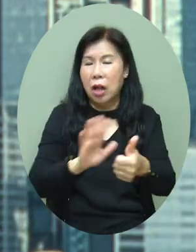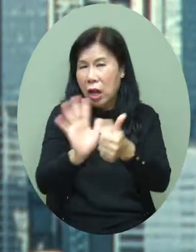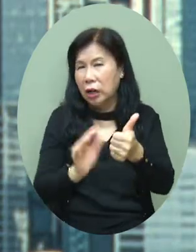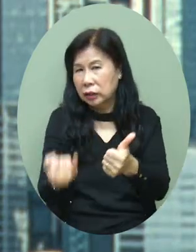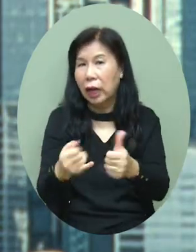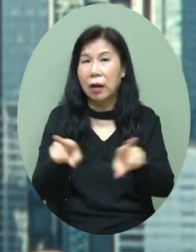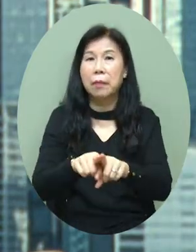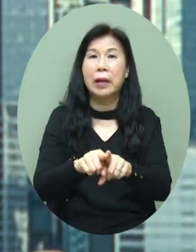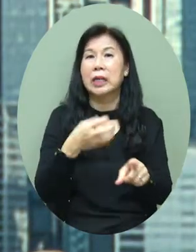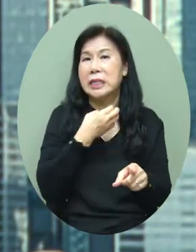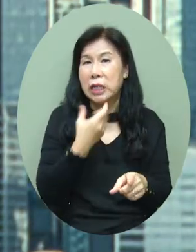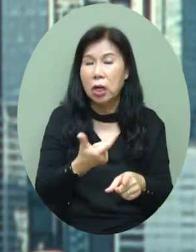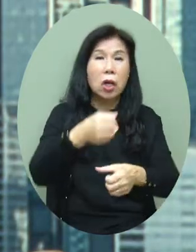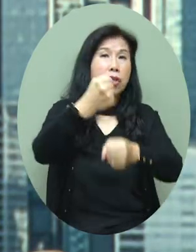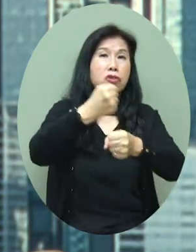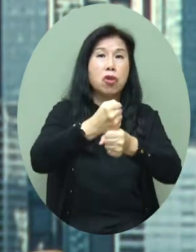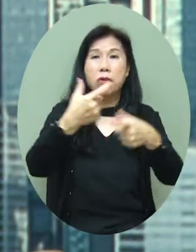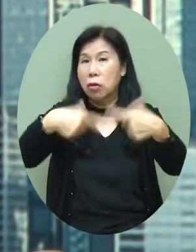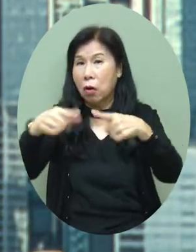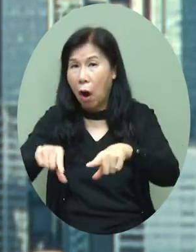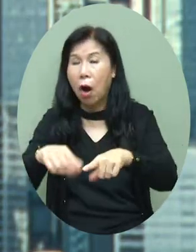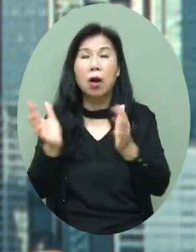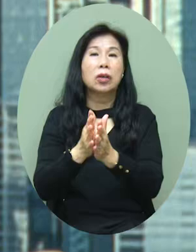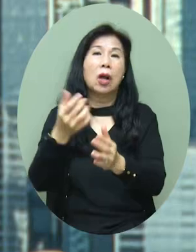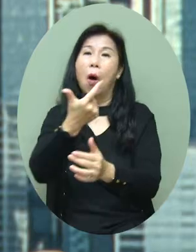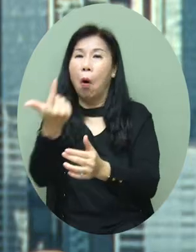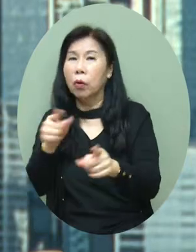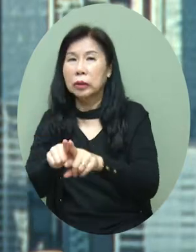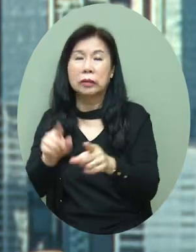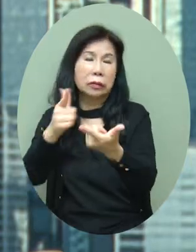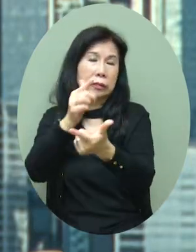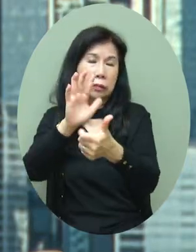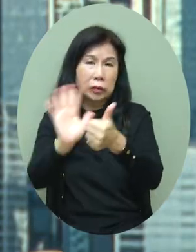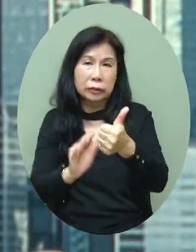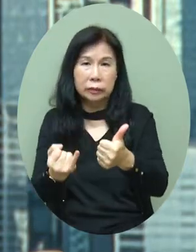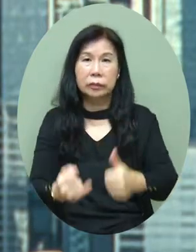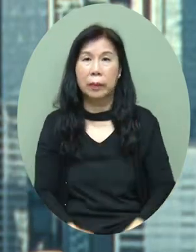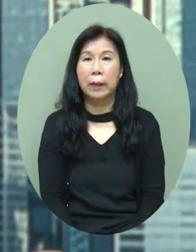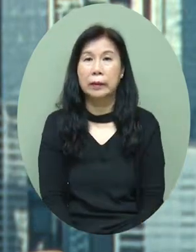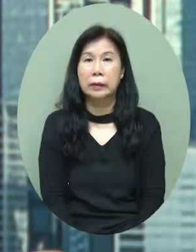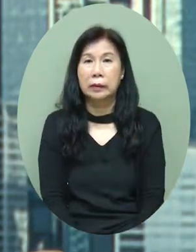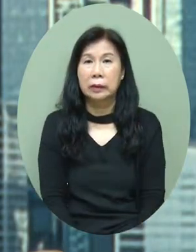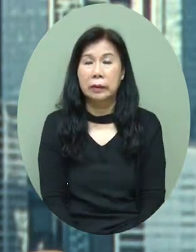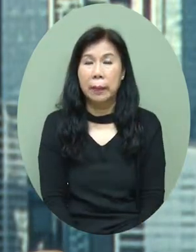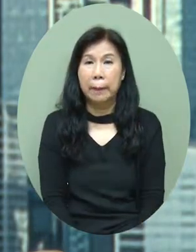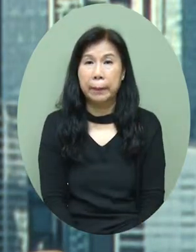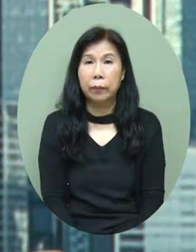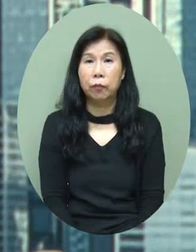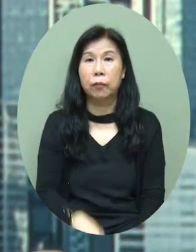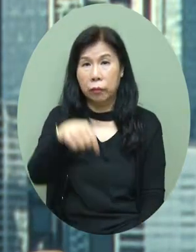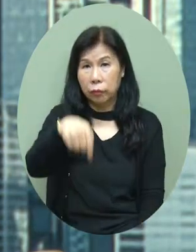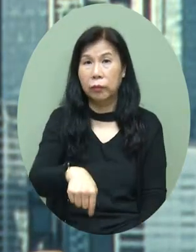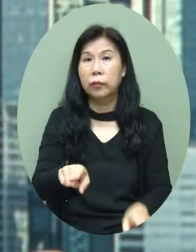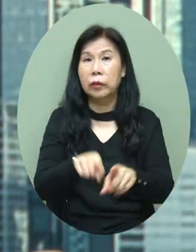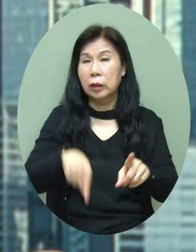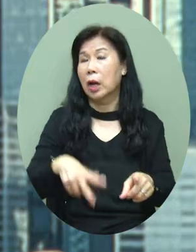折啦，嗰個就業嘅情況、就業不足率嘅情況都非常之唔理想啦。咁所以